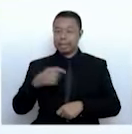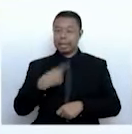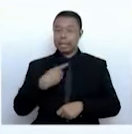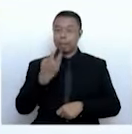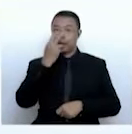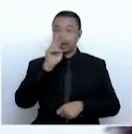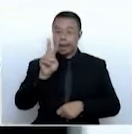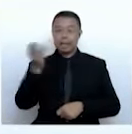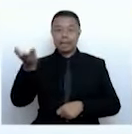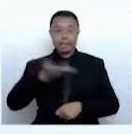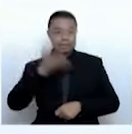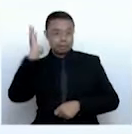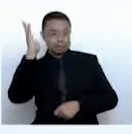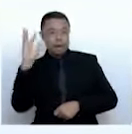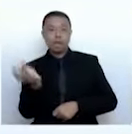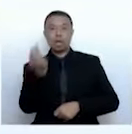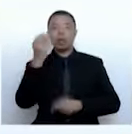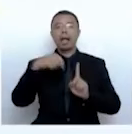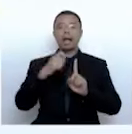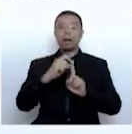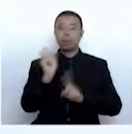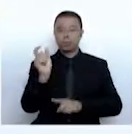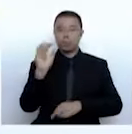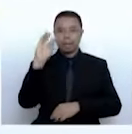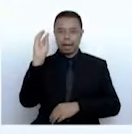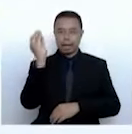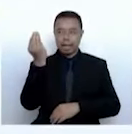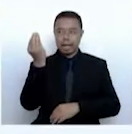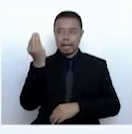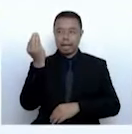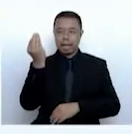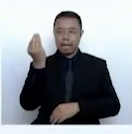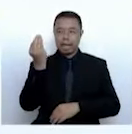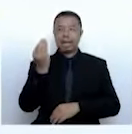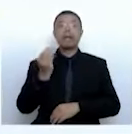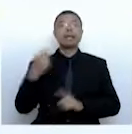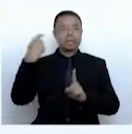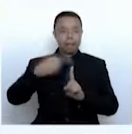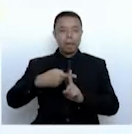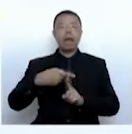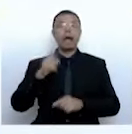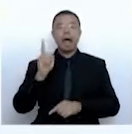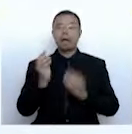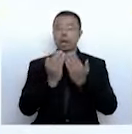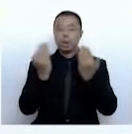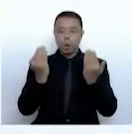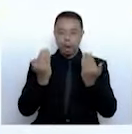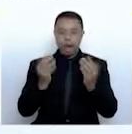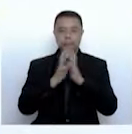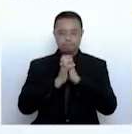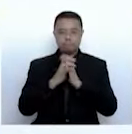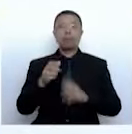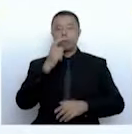akan simak sambutan Ketua Komisi Pemilihan Umum Provinsi DKI Jakarta yang dilanjutkan dengan doa.